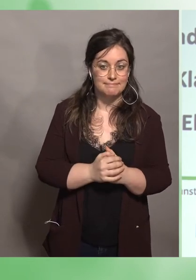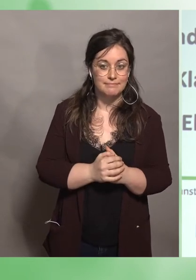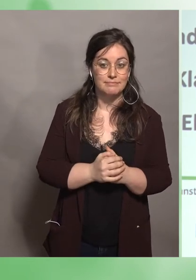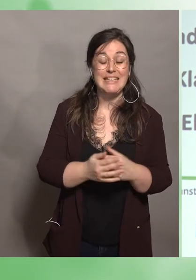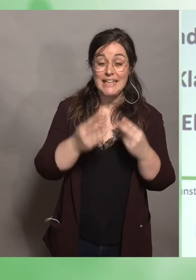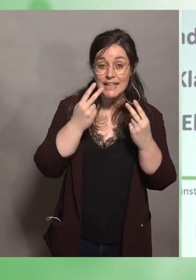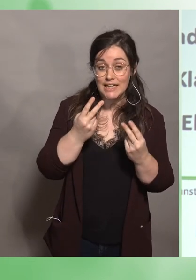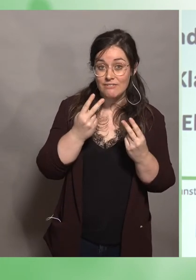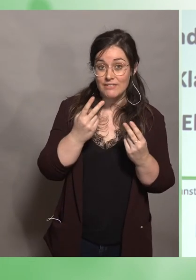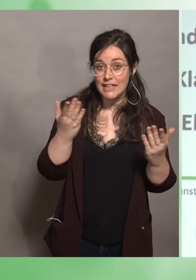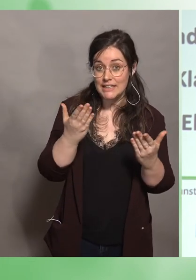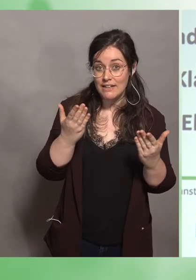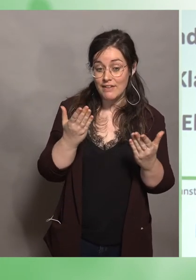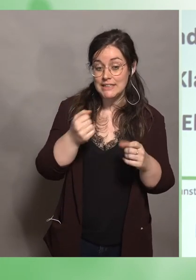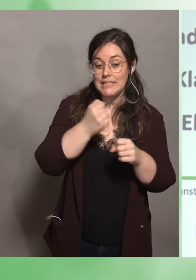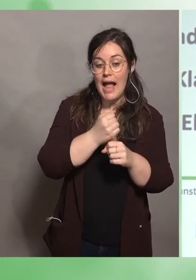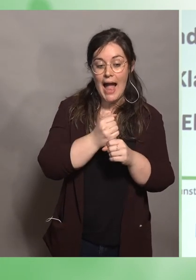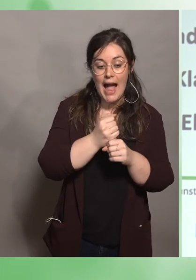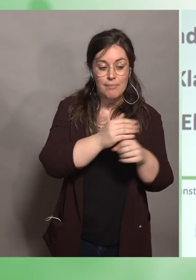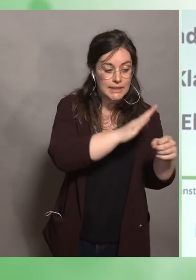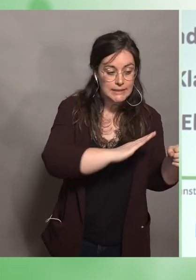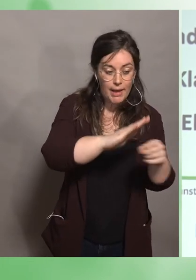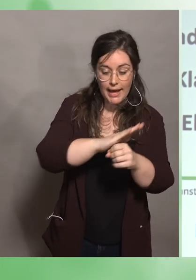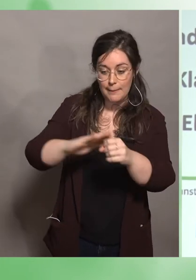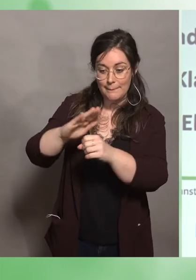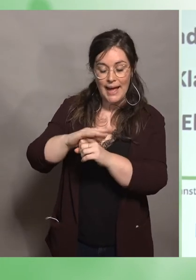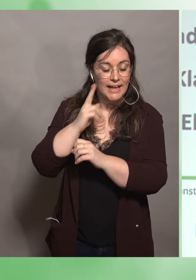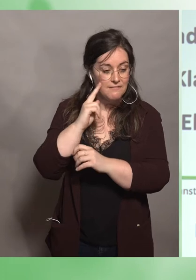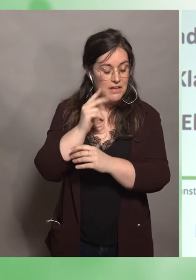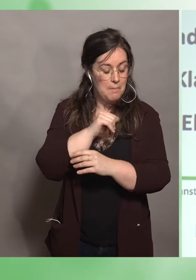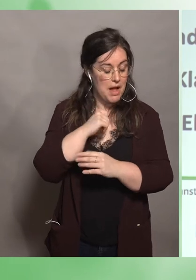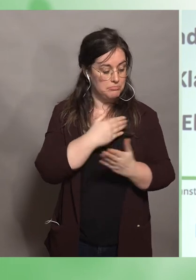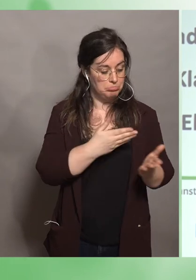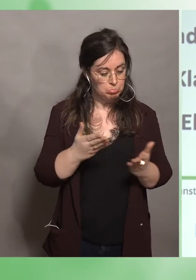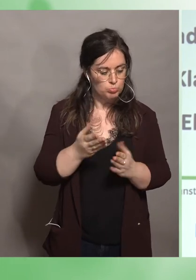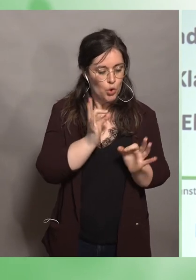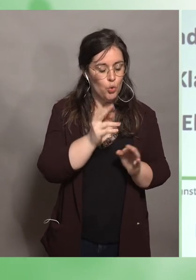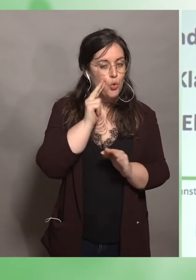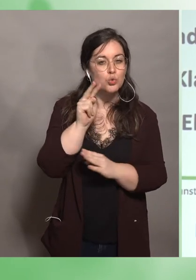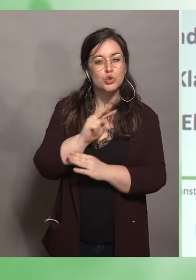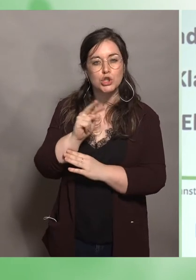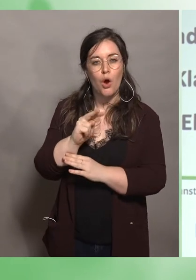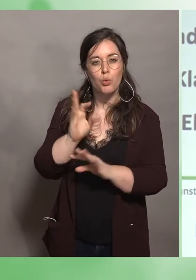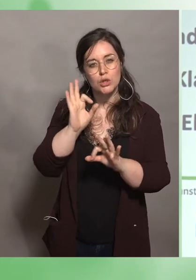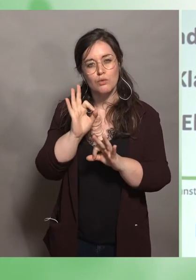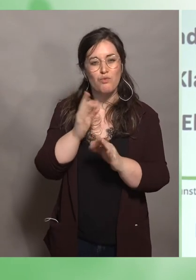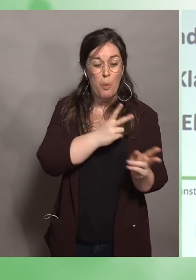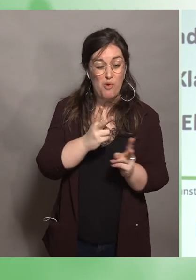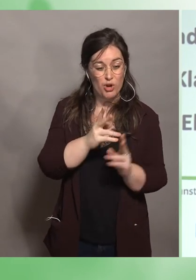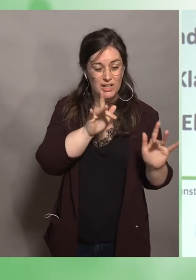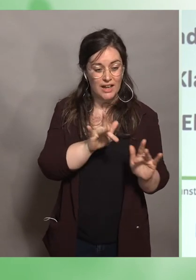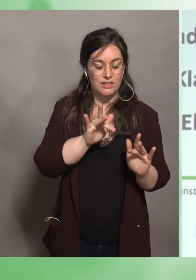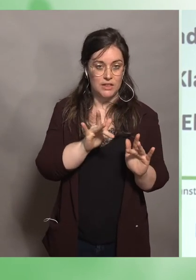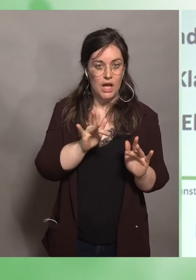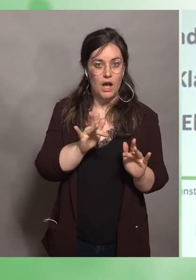wichtig, dass man sich einfach die Arbeitsfelder, die Tätigkeitsfelder im Unternehmen gut anschaut, wo besteht denn überhaupt die